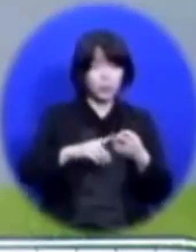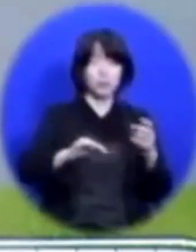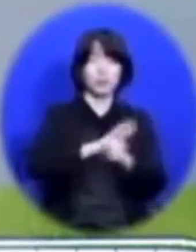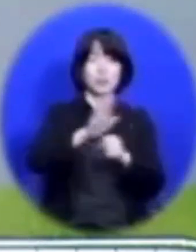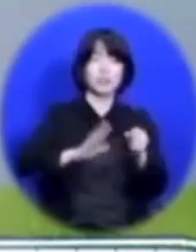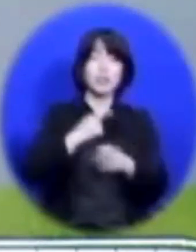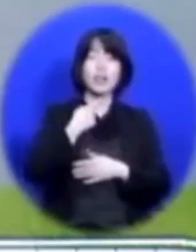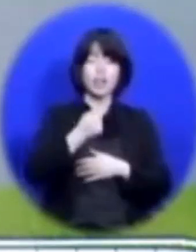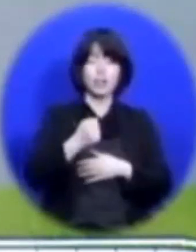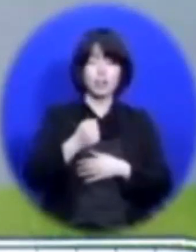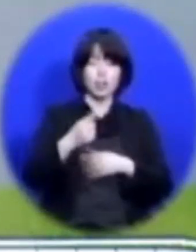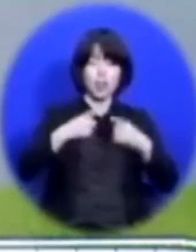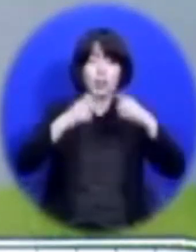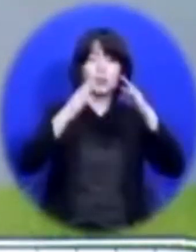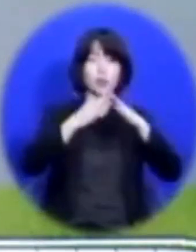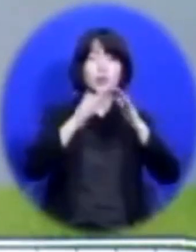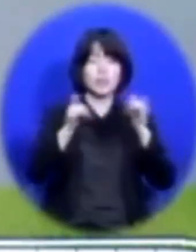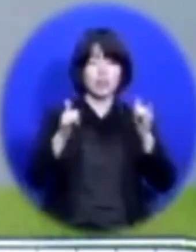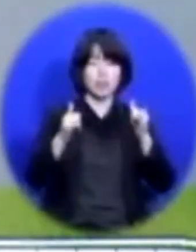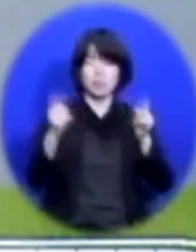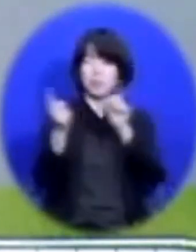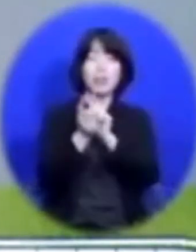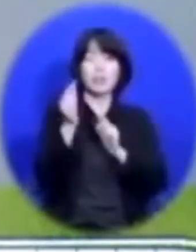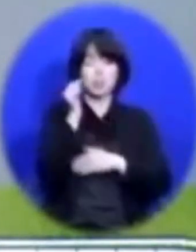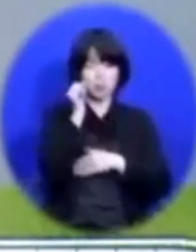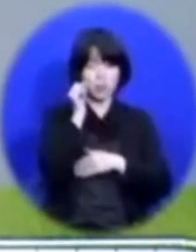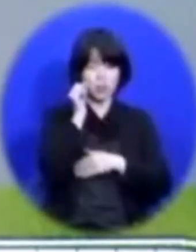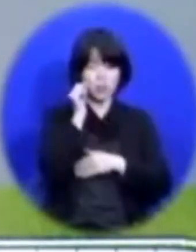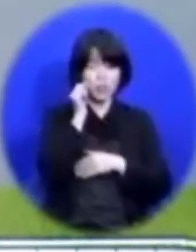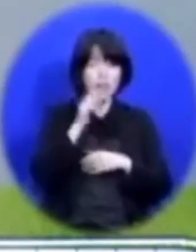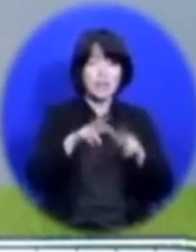.지금은당신이